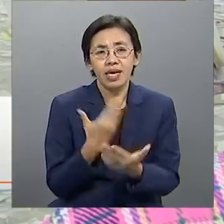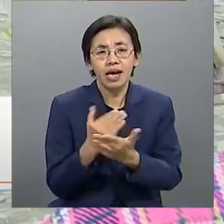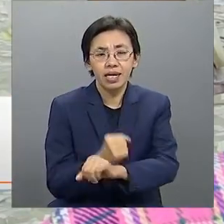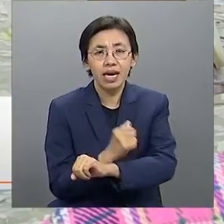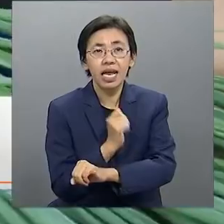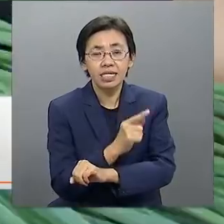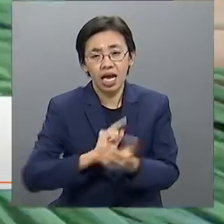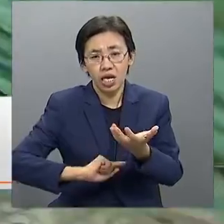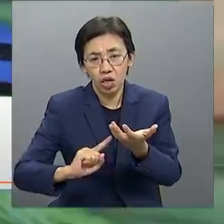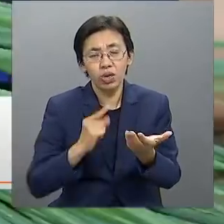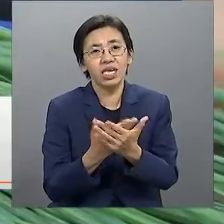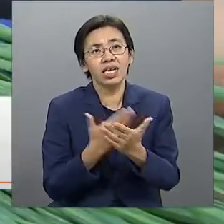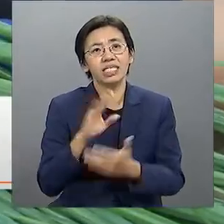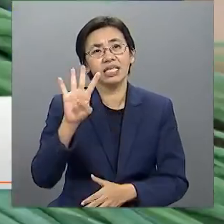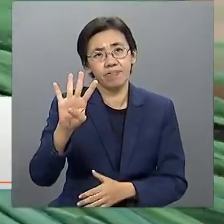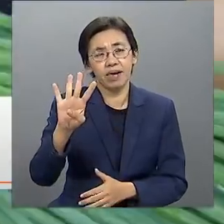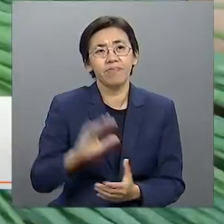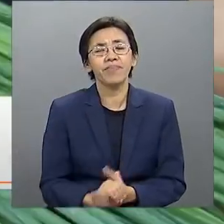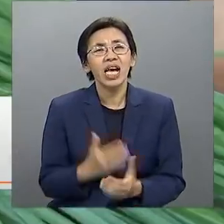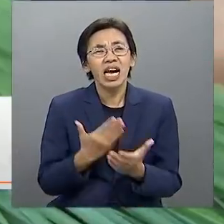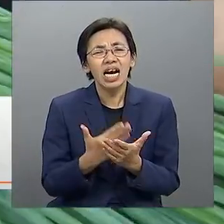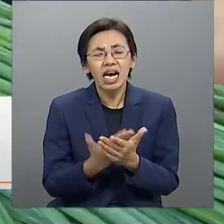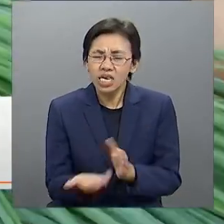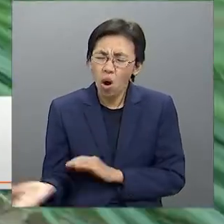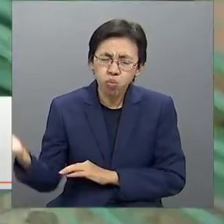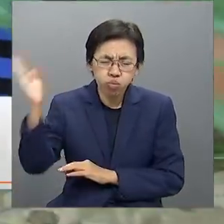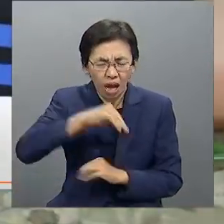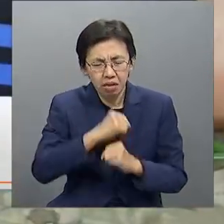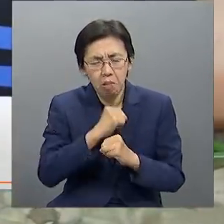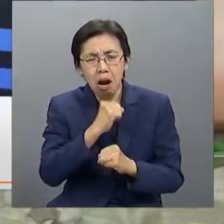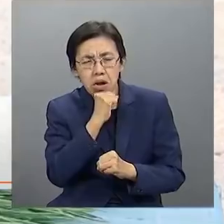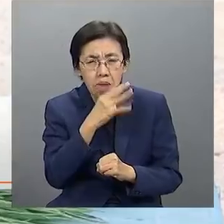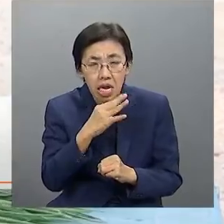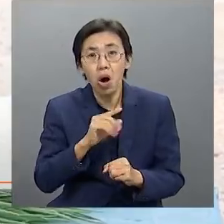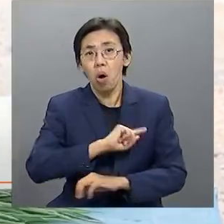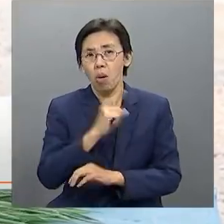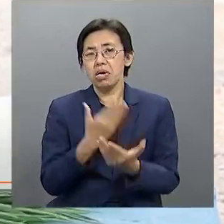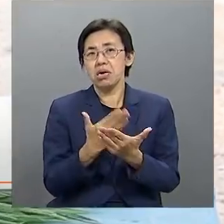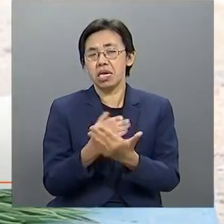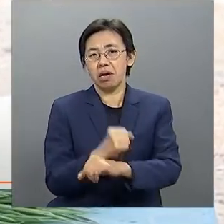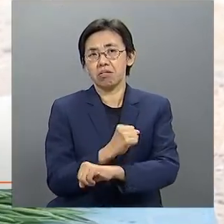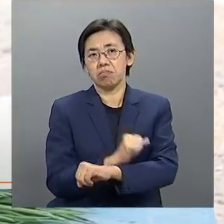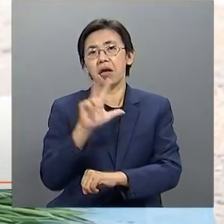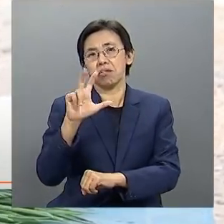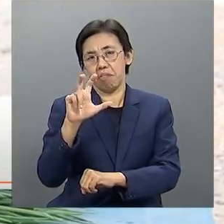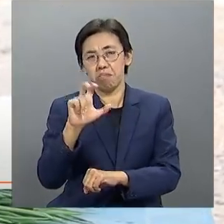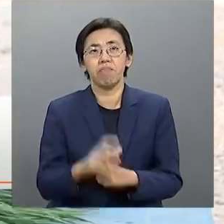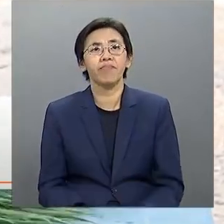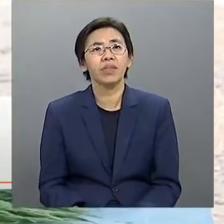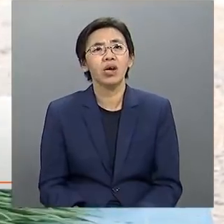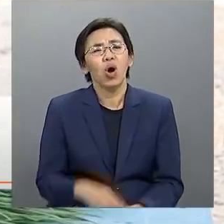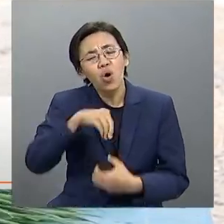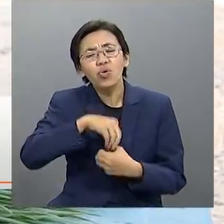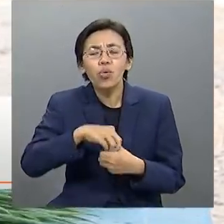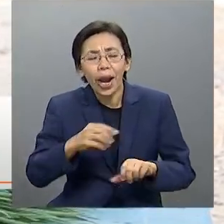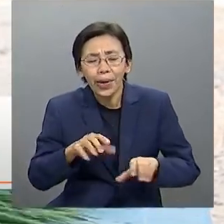4บาทหรือรายได้ต่อวันถ้าขยันหน่อยเฉลี่ยวันละ300บาท โอเคนะนั่งอยู่กับที่ใช่ไหมฮะอยู่กันแบ